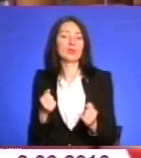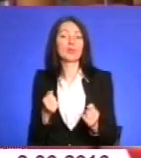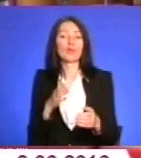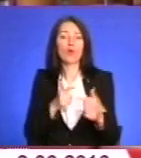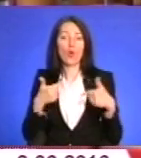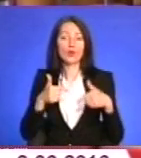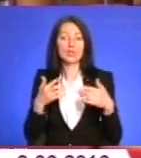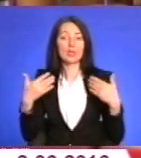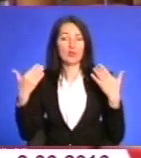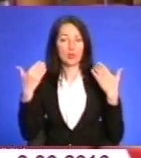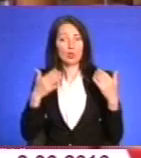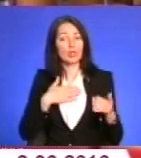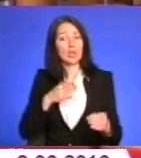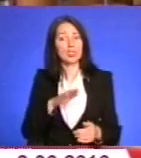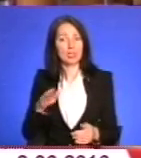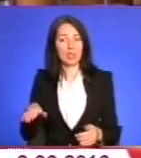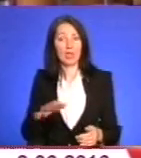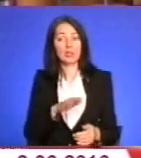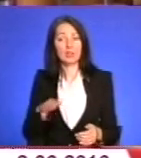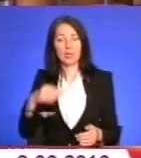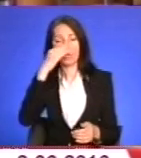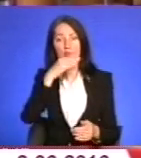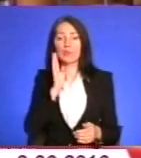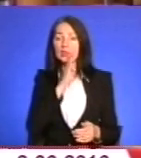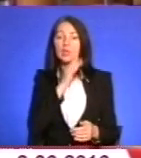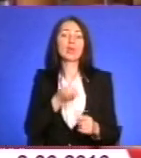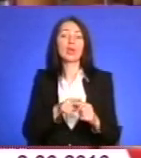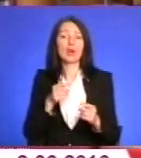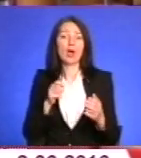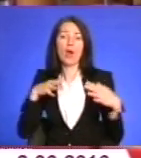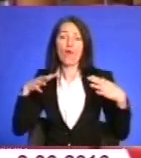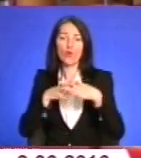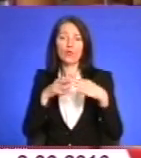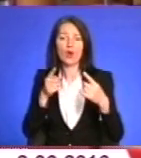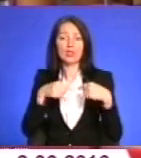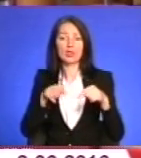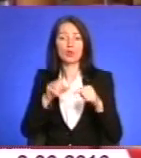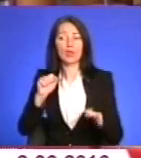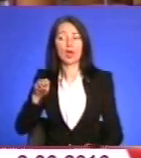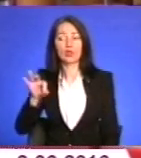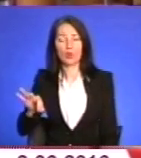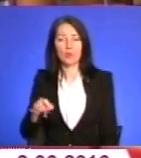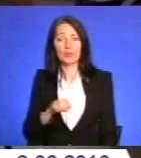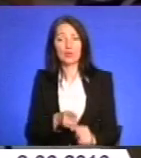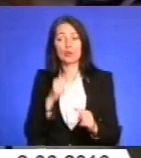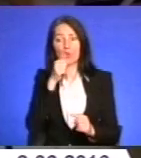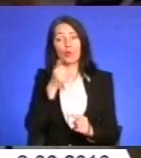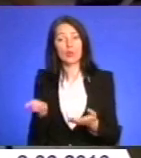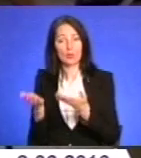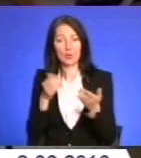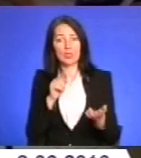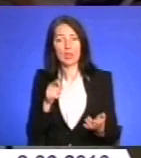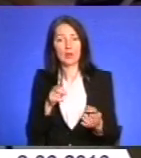відпочинок наших дітей, дітей, батьки яких воювали в зоні АТО. Цього року запросили їх.